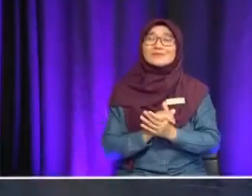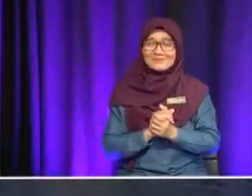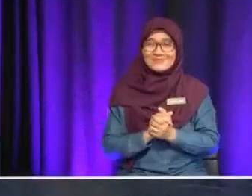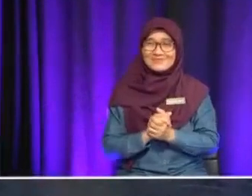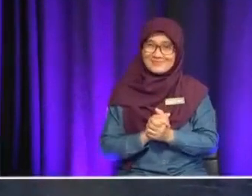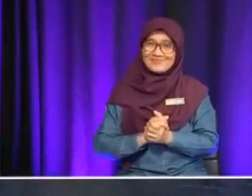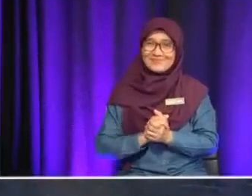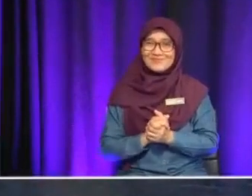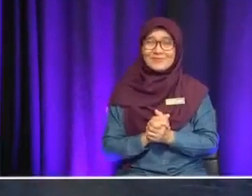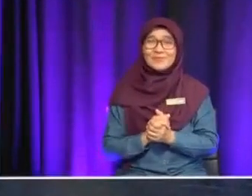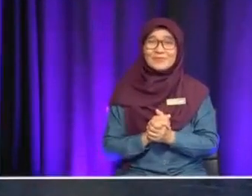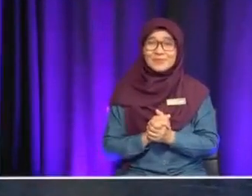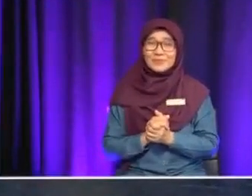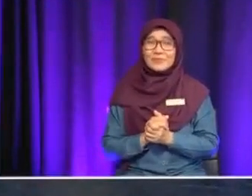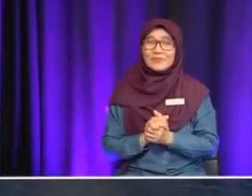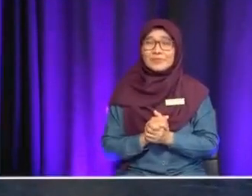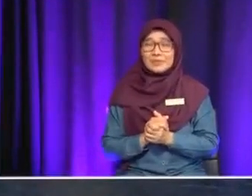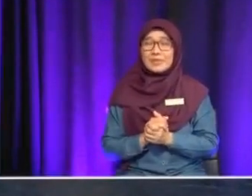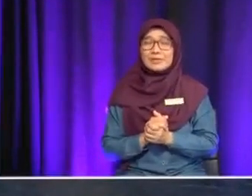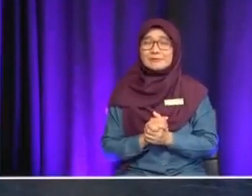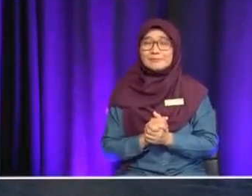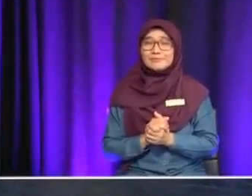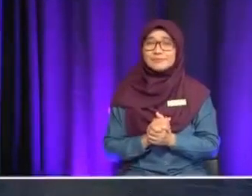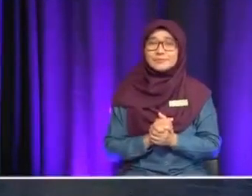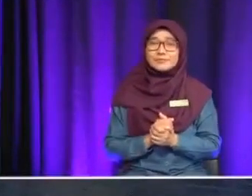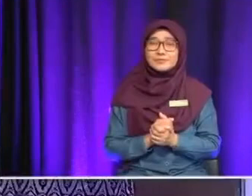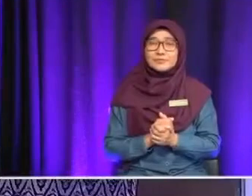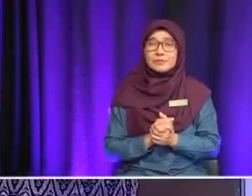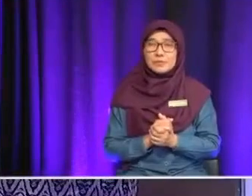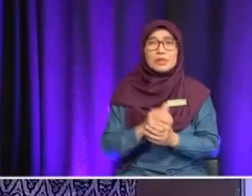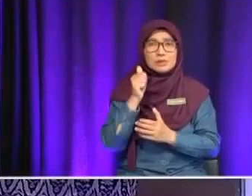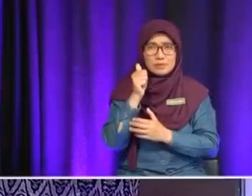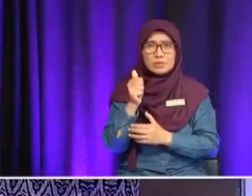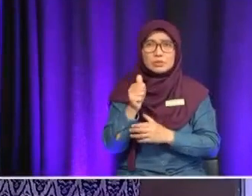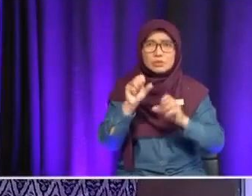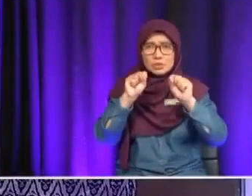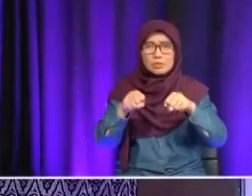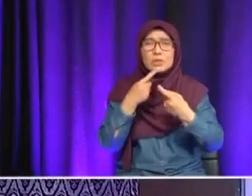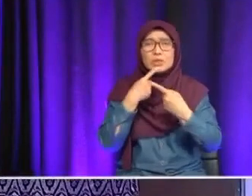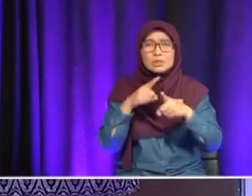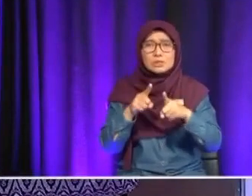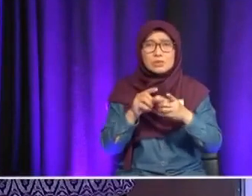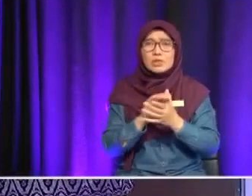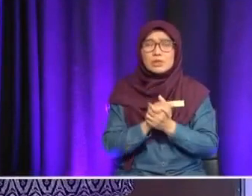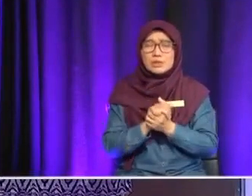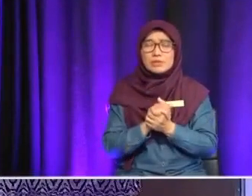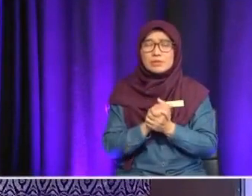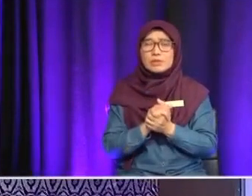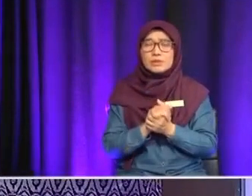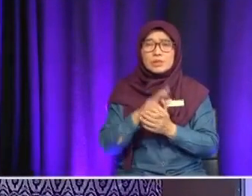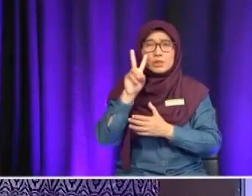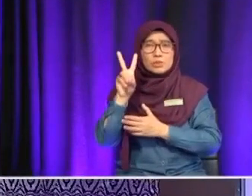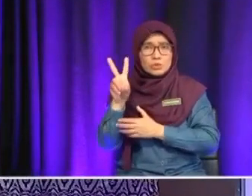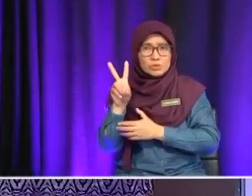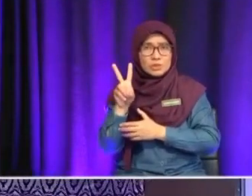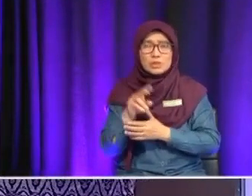terang-terang. Ya, dia terus boleh berikan perbezaan. Ini kalau ikut aras kesukaran ni, dia dah mencapai tahap yang lebih tinggi daripada faham lah.